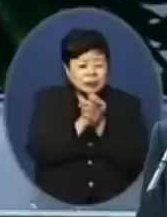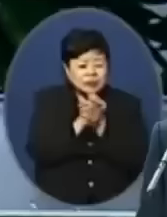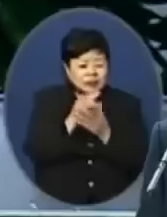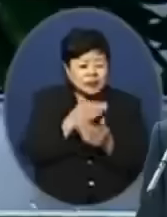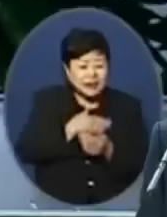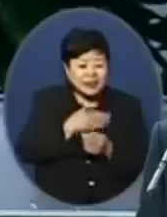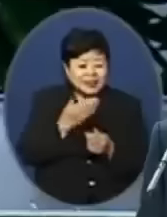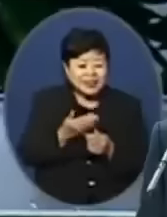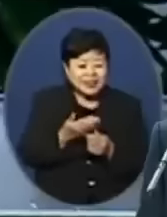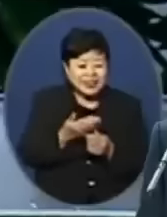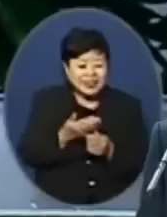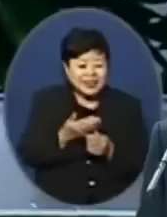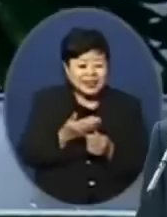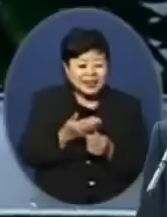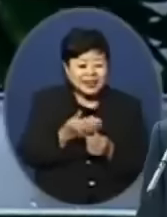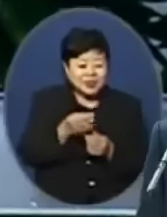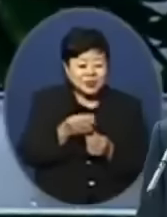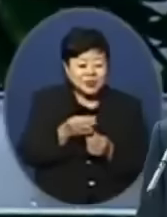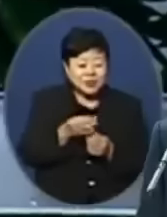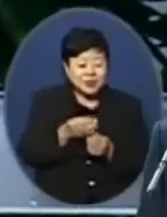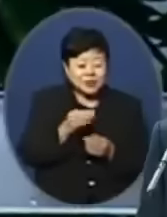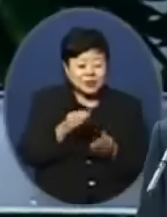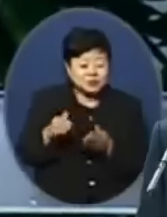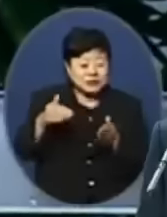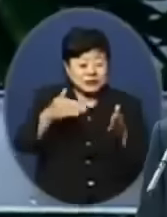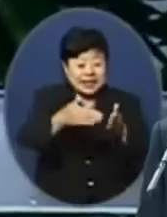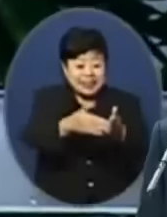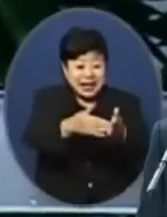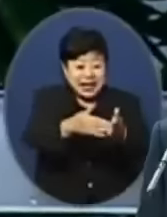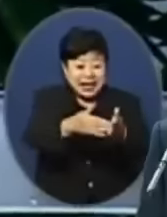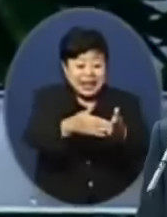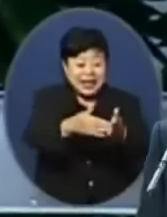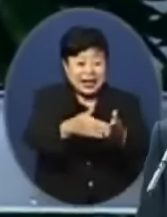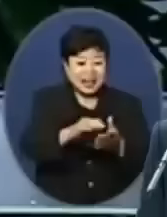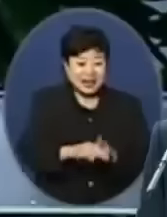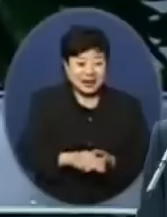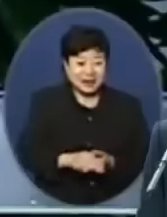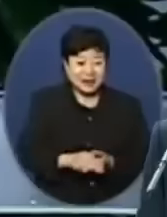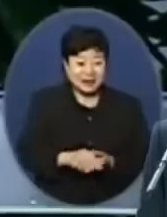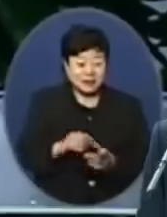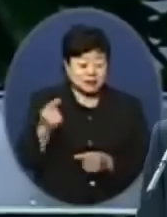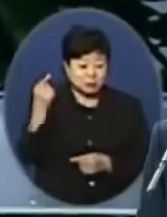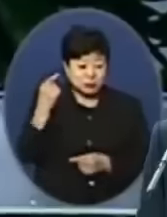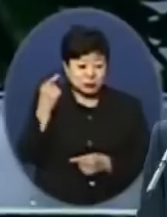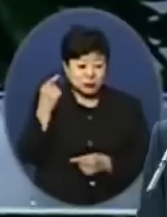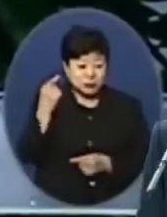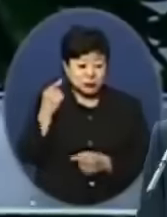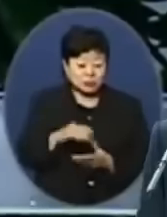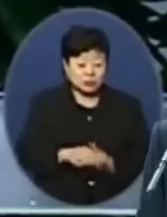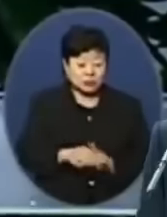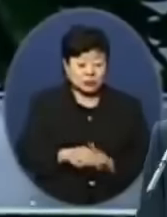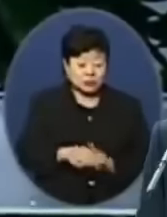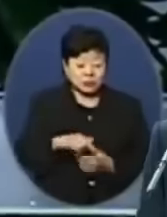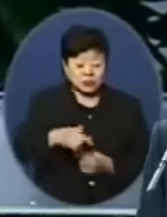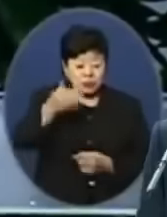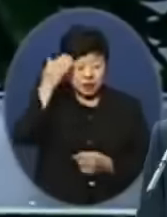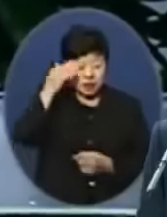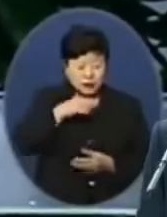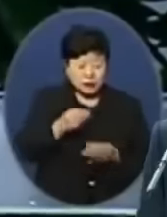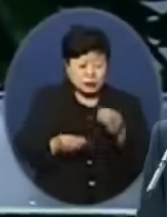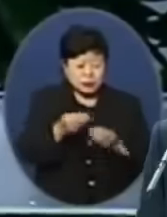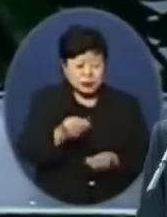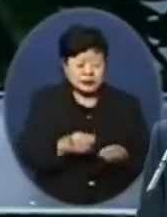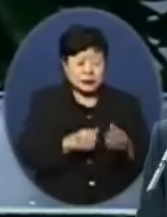내가 너에게 돈을 마련했다 그런 말씀이 들어오면서, 전에는 그 빚